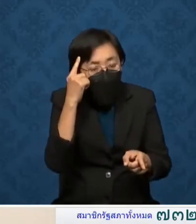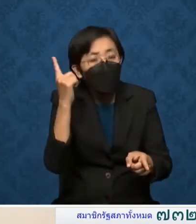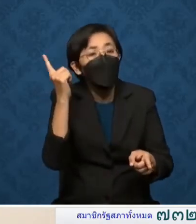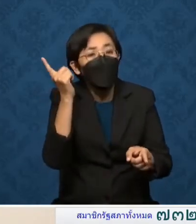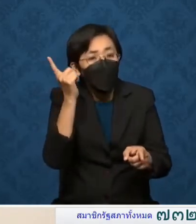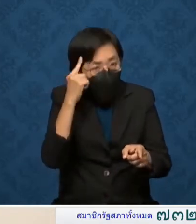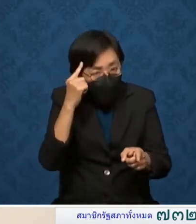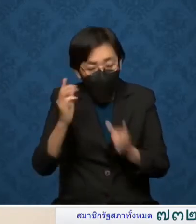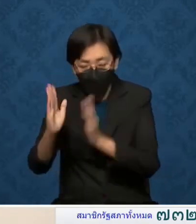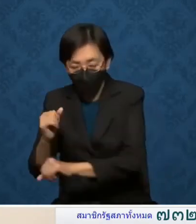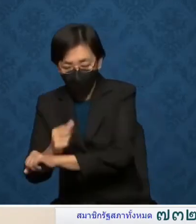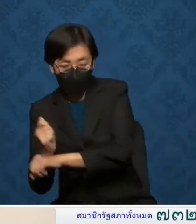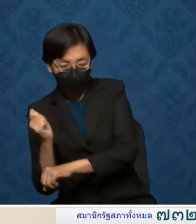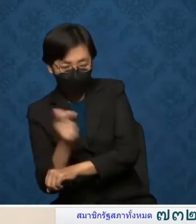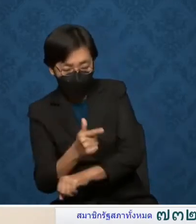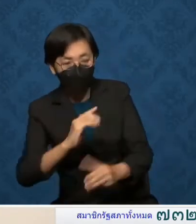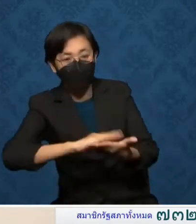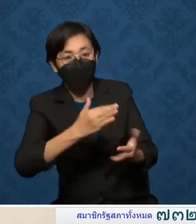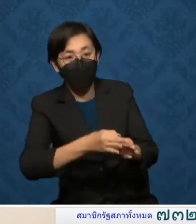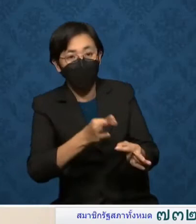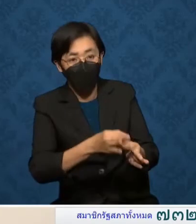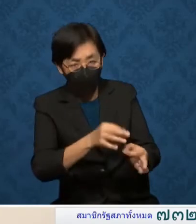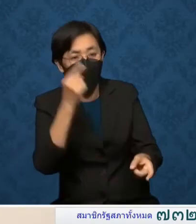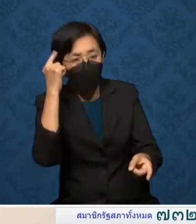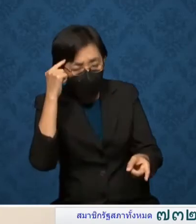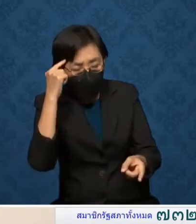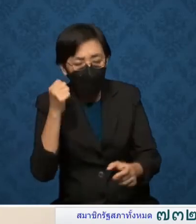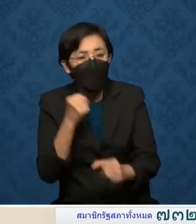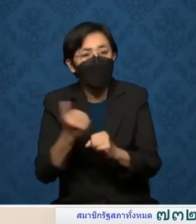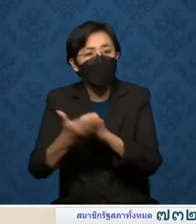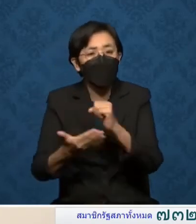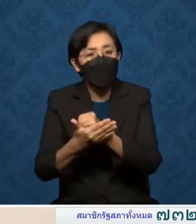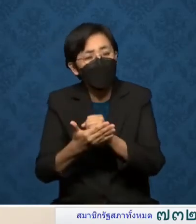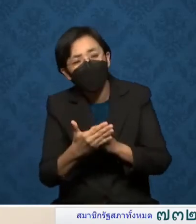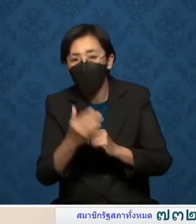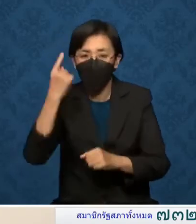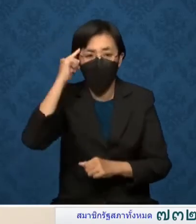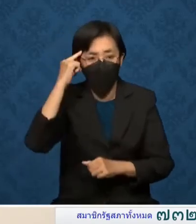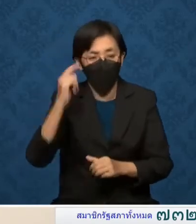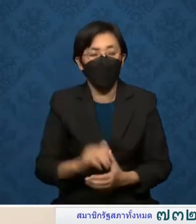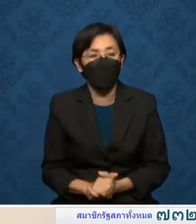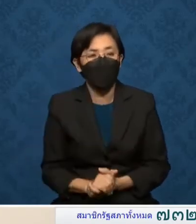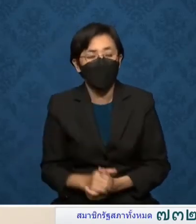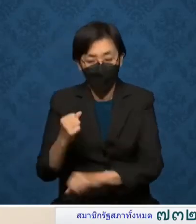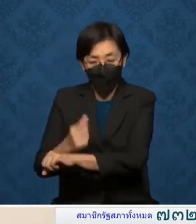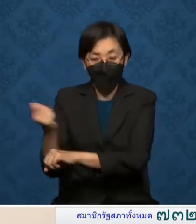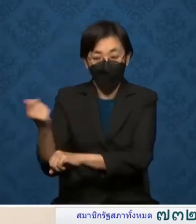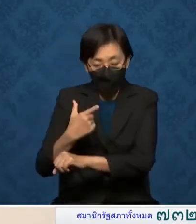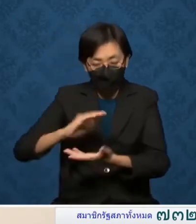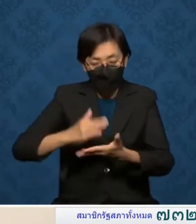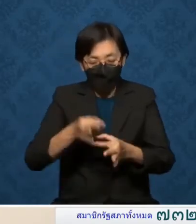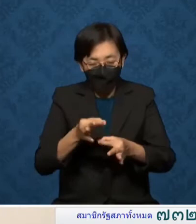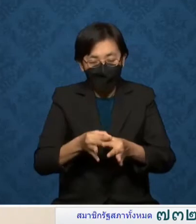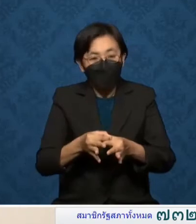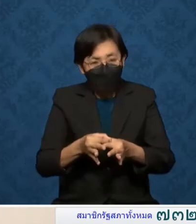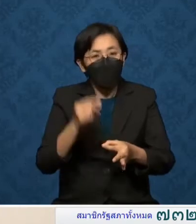ู้วามีคนเี่ยมาจ้างแล้วเปิดแต่เขาไม่รู้ว่าเอาไปทำเรื่องยาเสบตดหรอไม่นี่ส่นหน่งแต่เขารู้ว่าน่าจะไม่